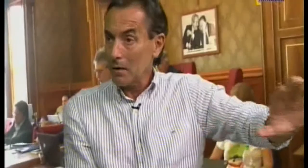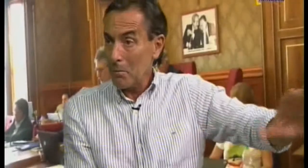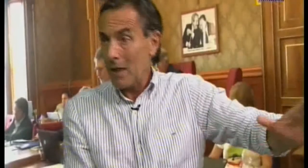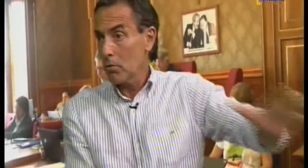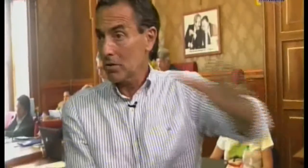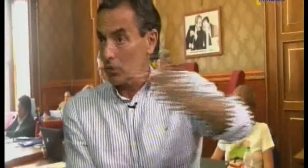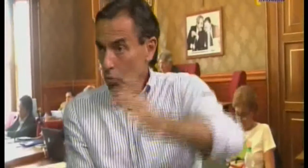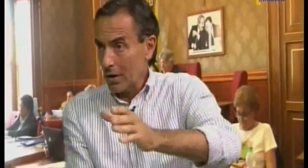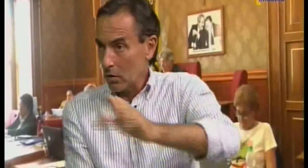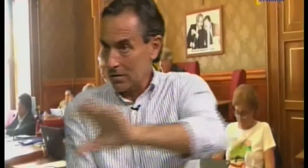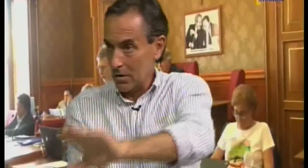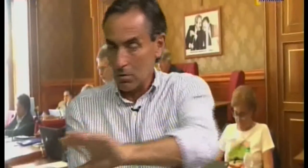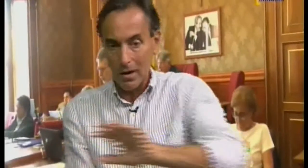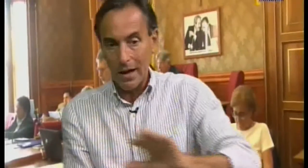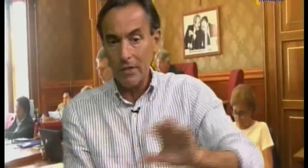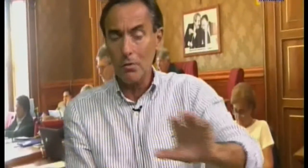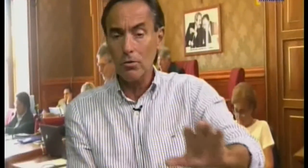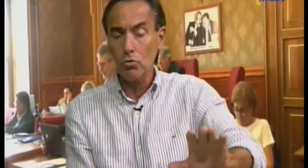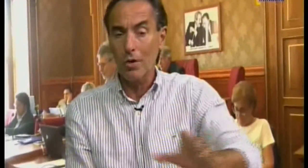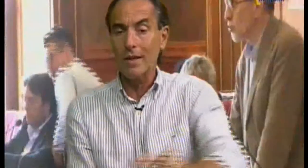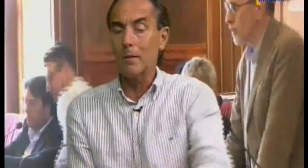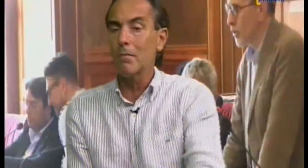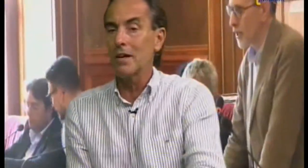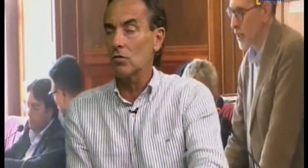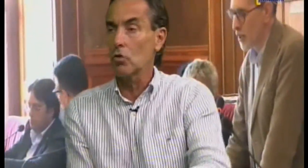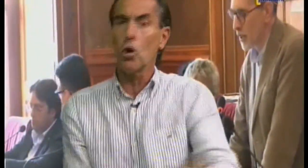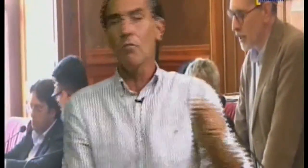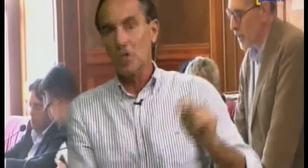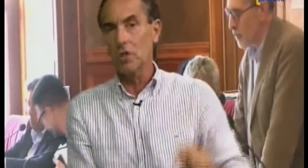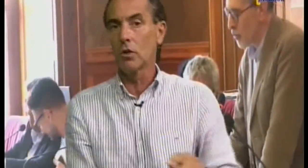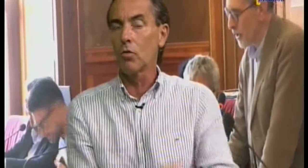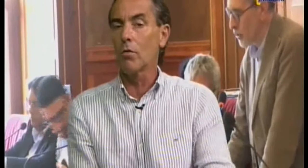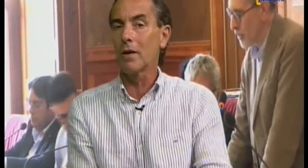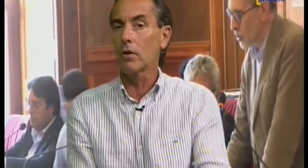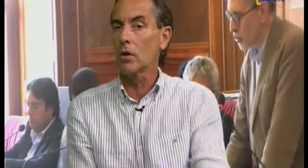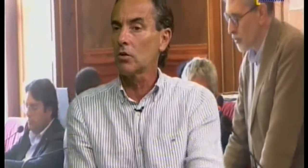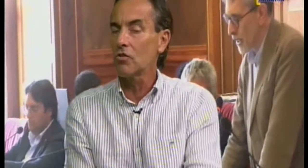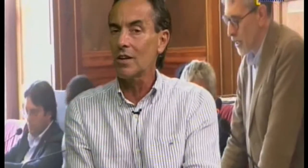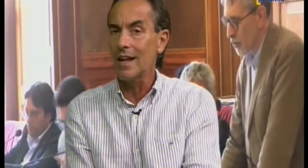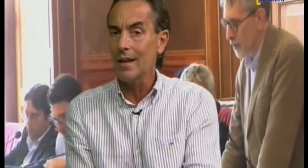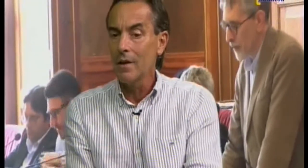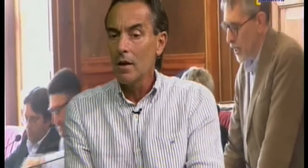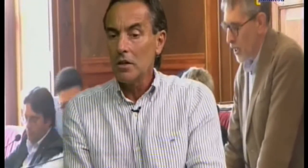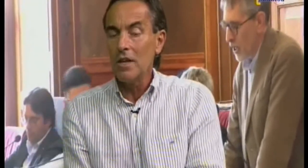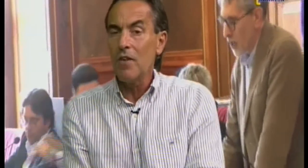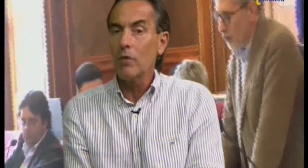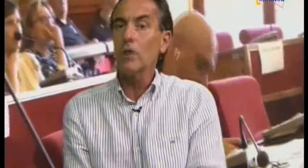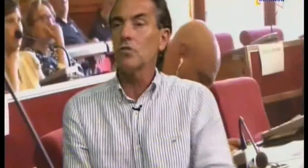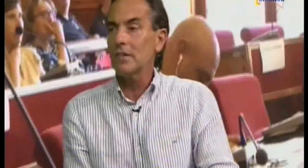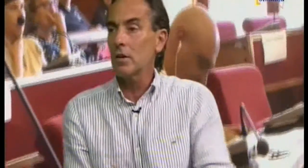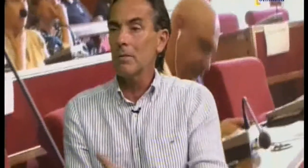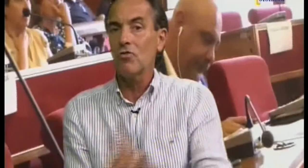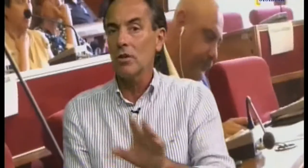avete manco portato nulla in consiglio comunale e soprattutto avete permesso, non facendo il nuovo piano regolatore generale, di fare